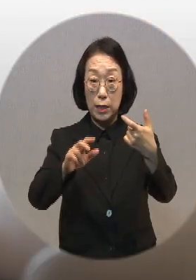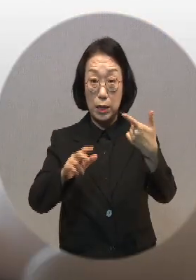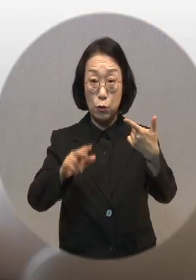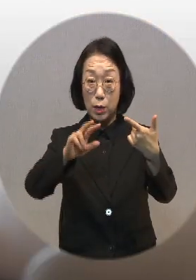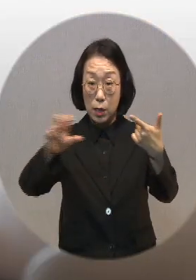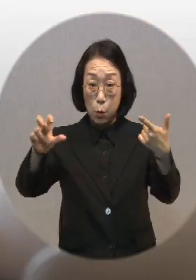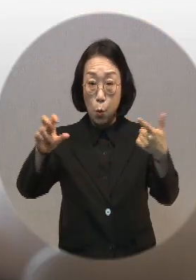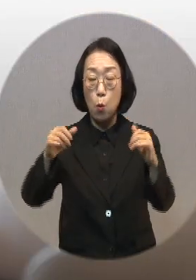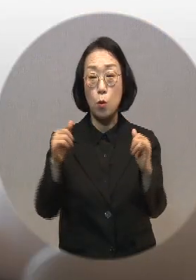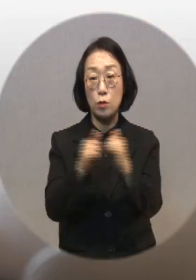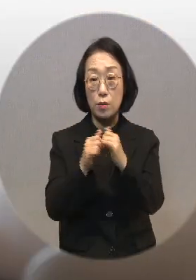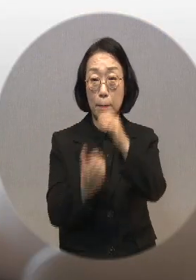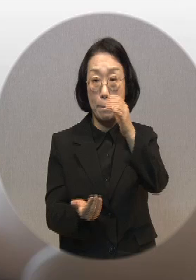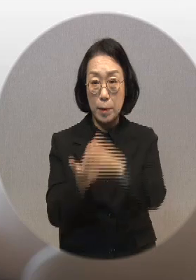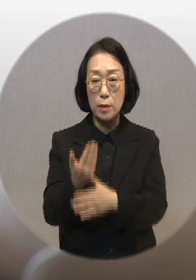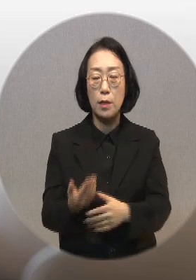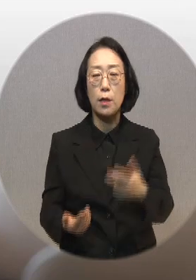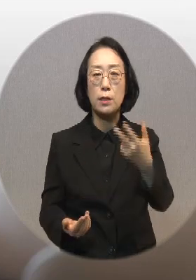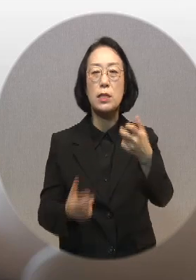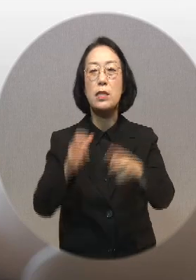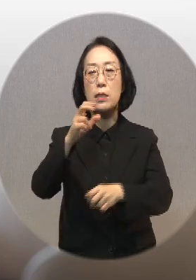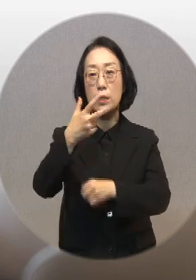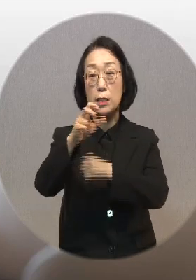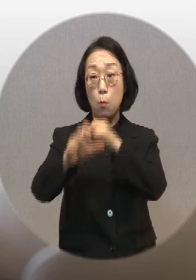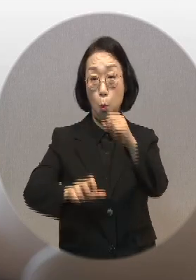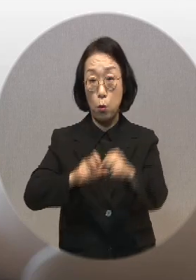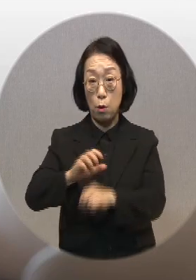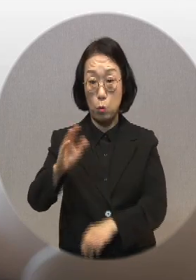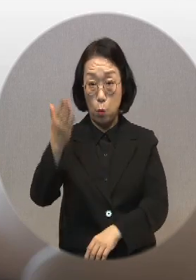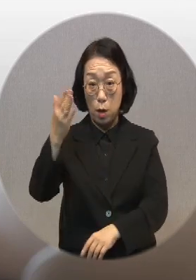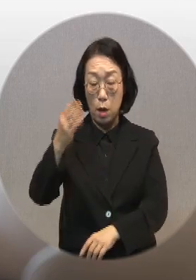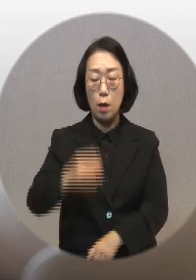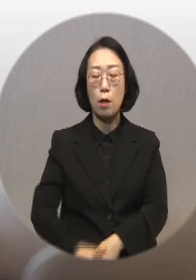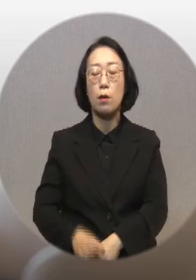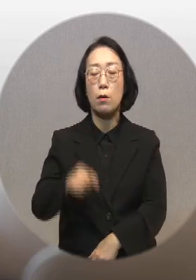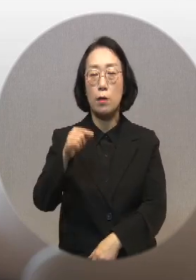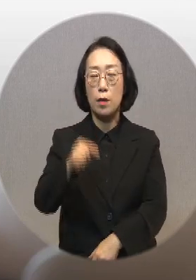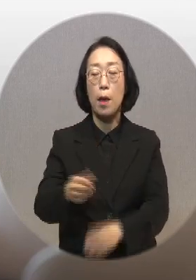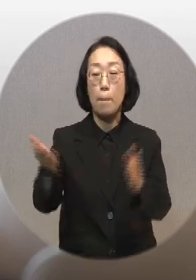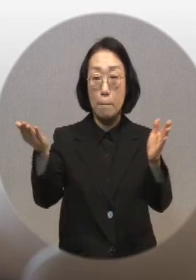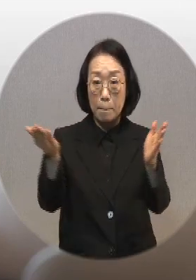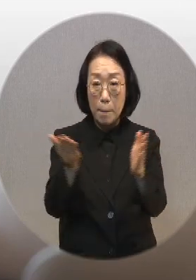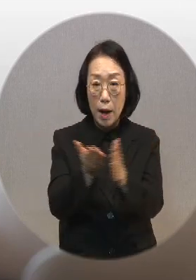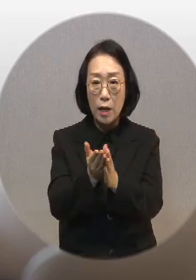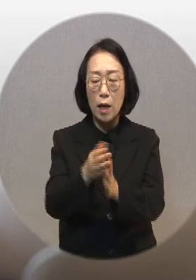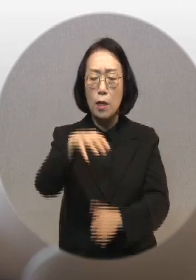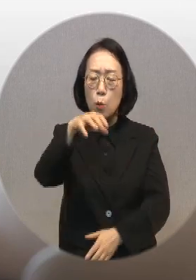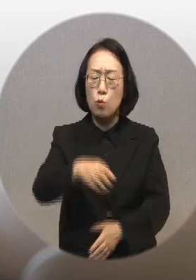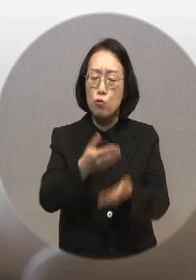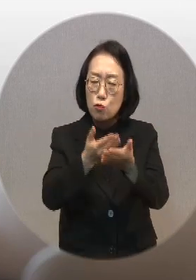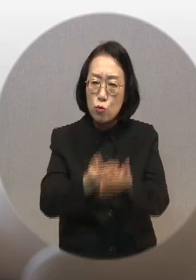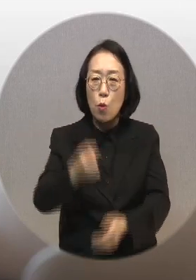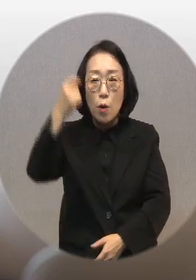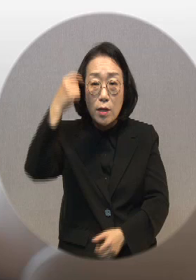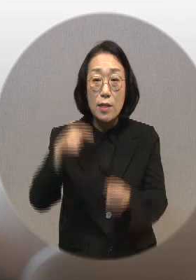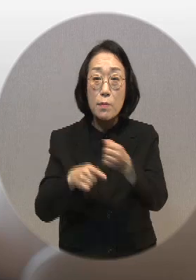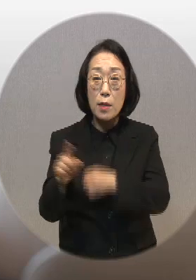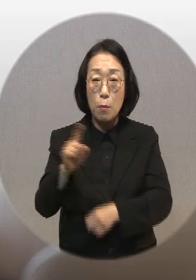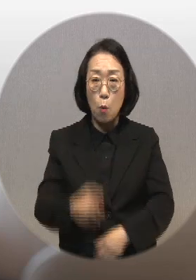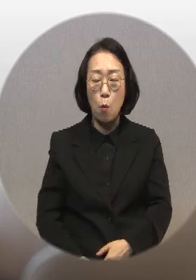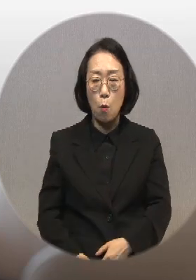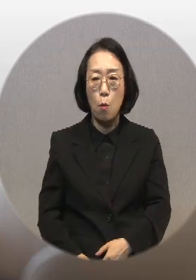발발 75주년인데요. 여기에 맞춰서 DMZ의 의미와 그리고 가치를